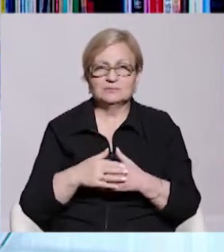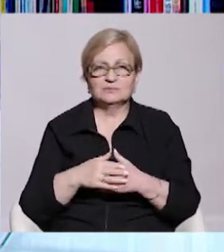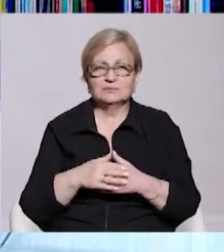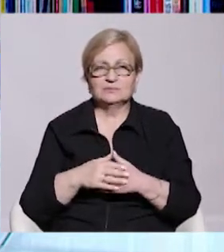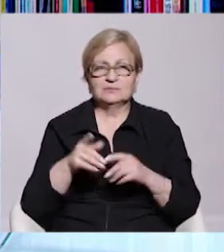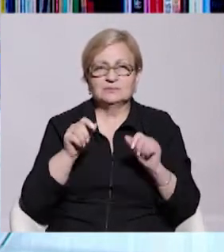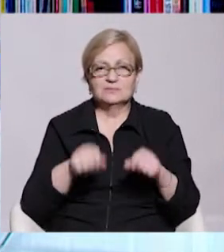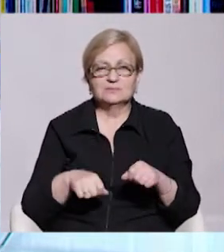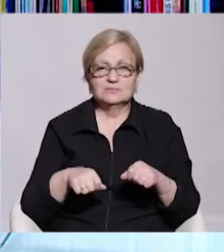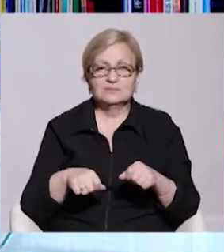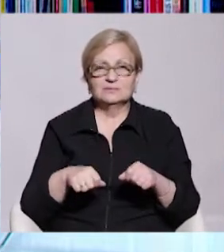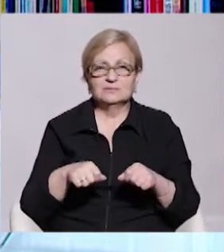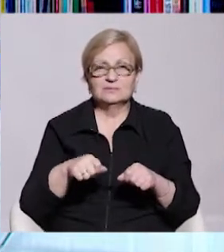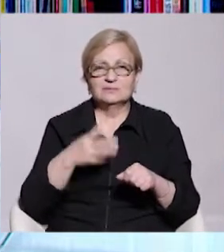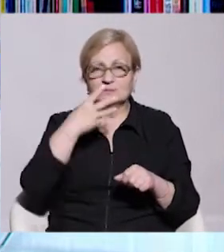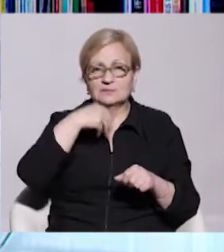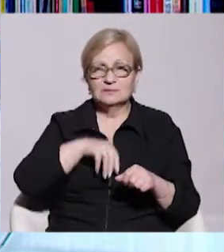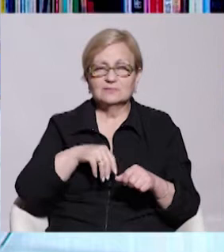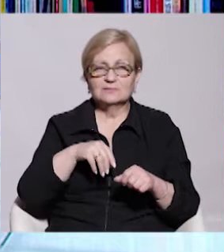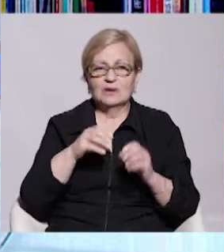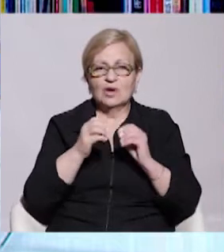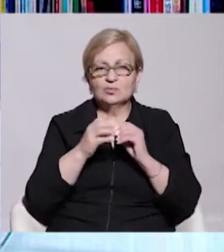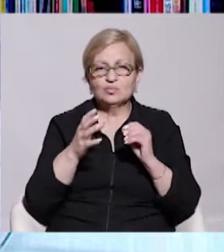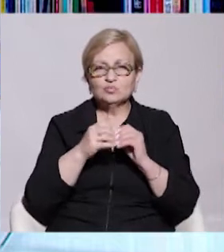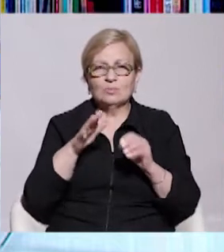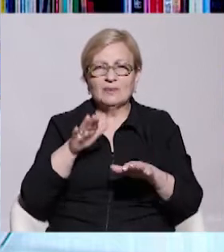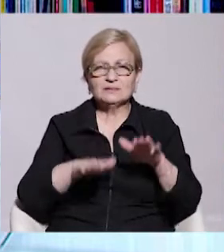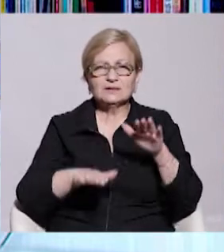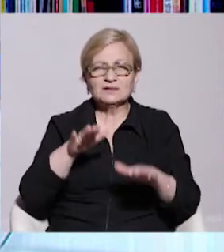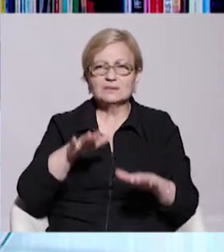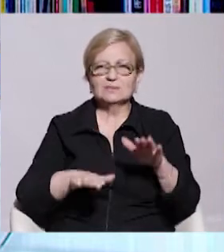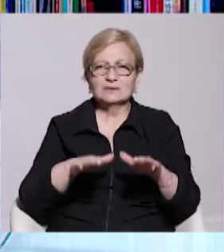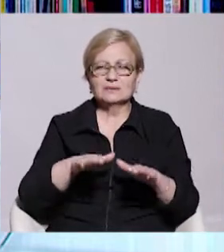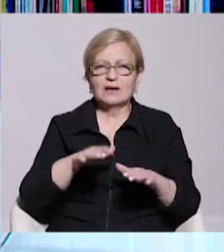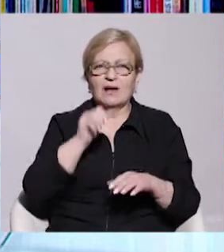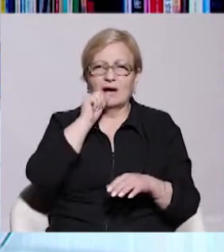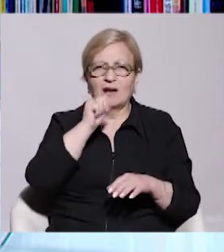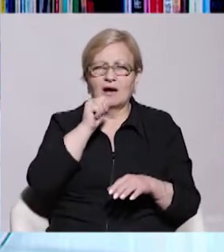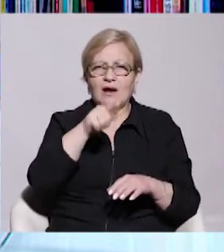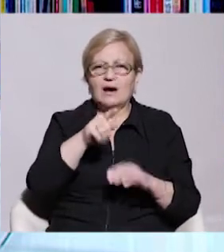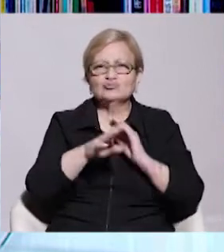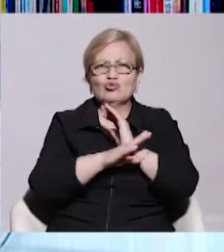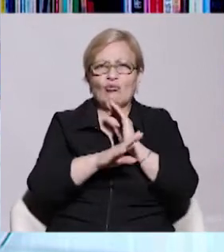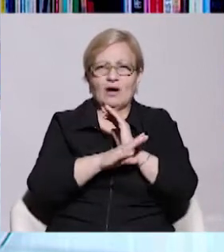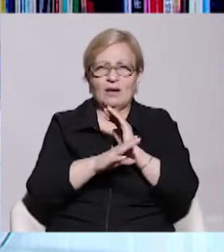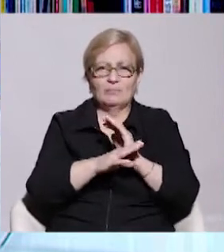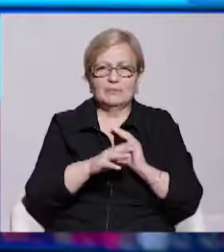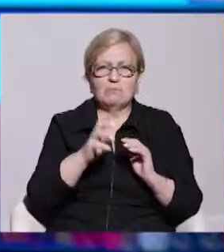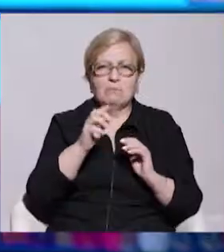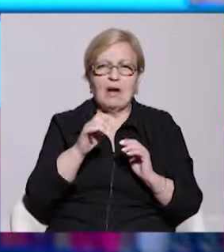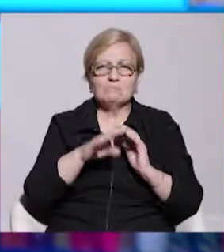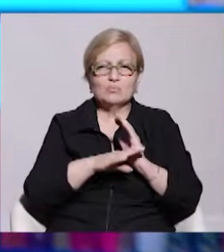დაახლოებით მას შეუძლია შეჭამოს 15 კილოგრამი ეს ბამბუკის ჯოხები და